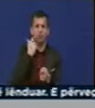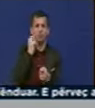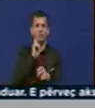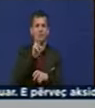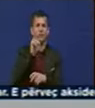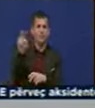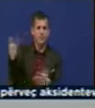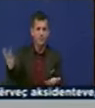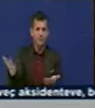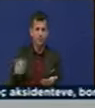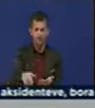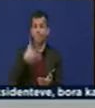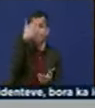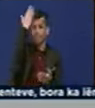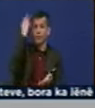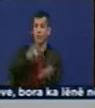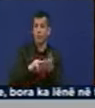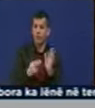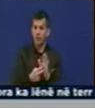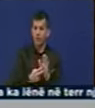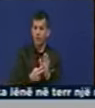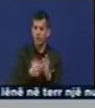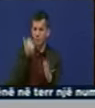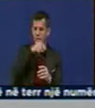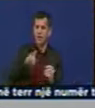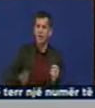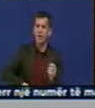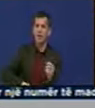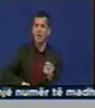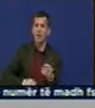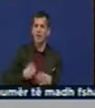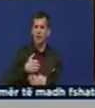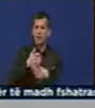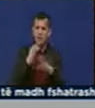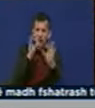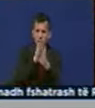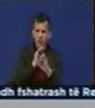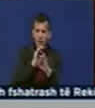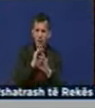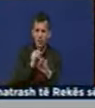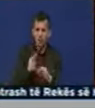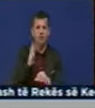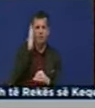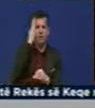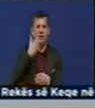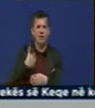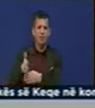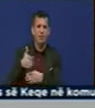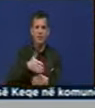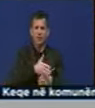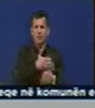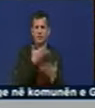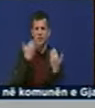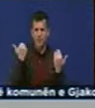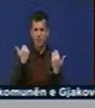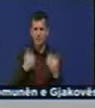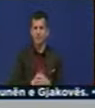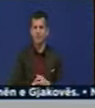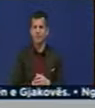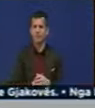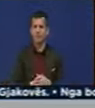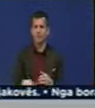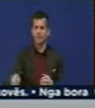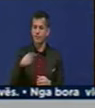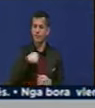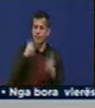E kjo është brengose, sepse gratë nuk po mbështesin dhe nuk po e shtyjnë përpara njëra tjetrën. Ne duhet të